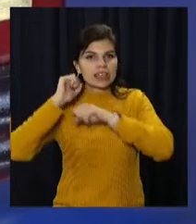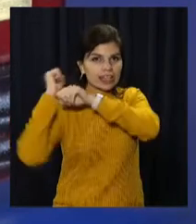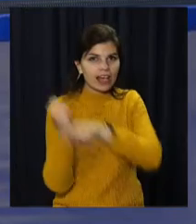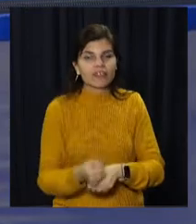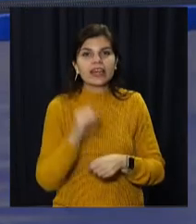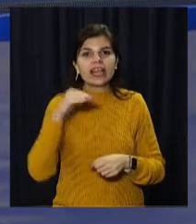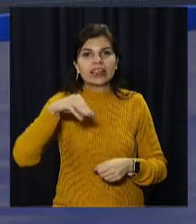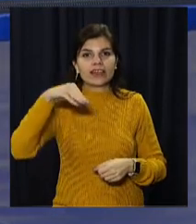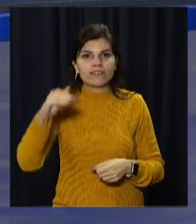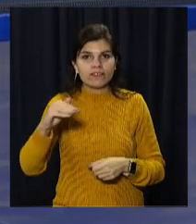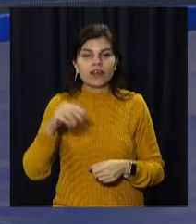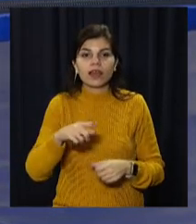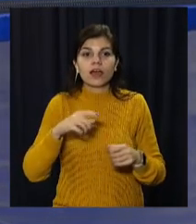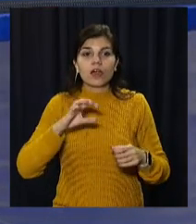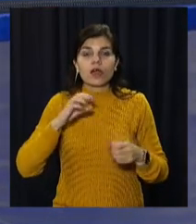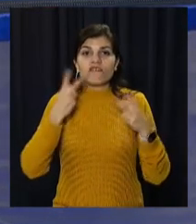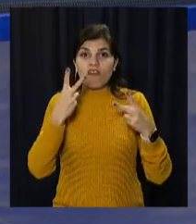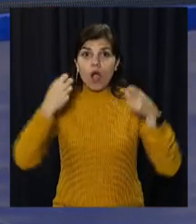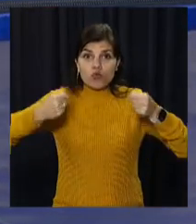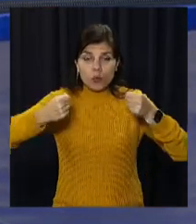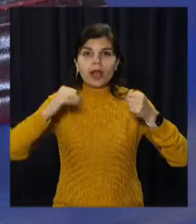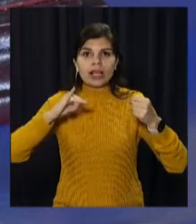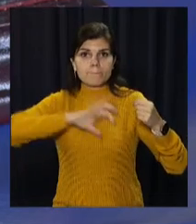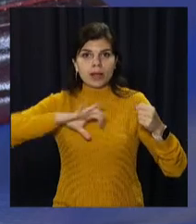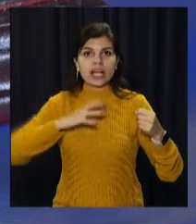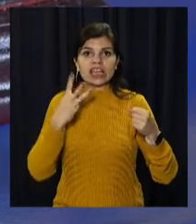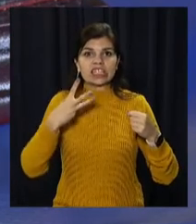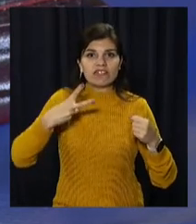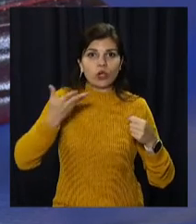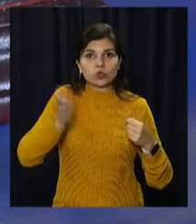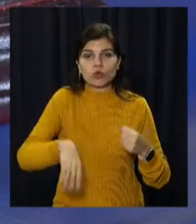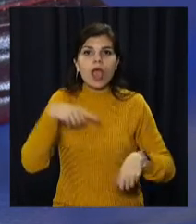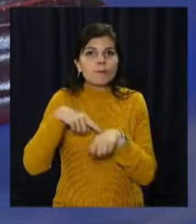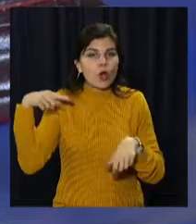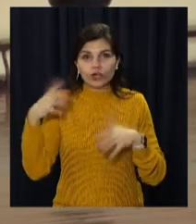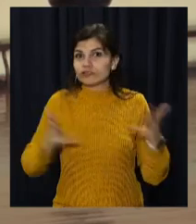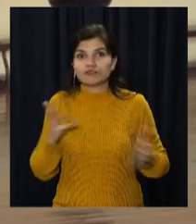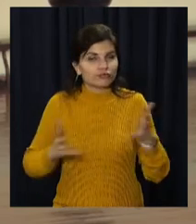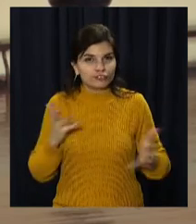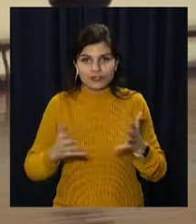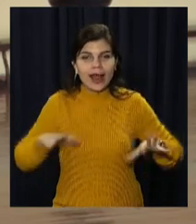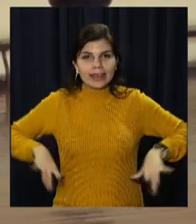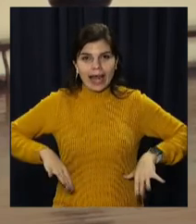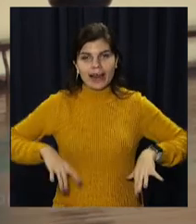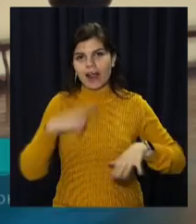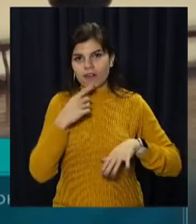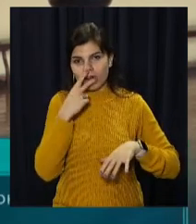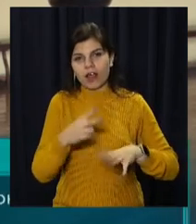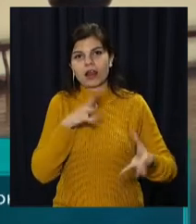Емоції зашкалюють, зізнається головний тренер збірної Дніпропетровської області Олександр Денисов. В цьому році,